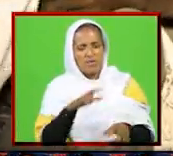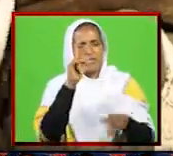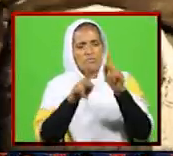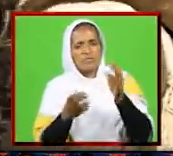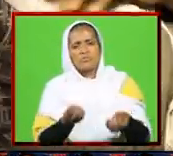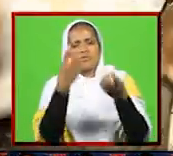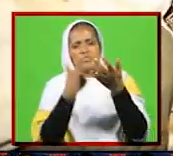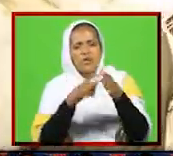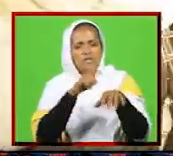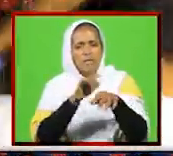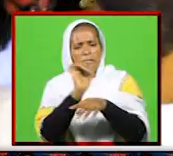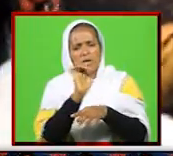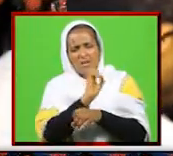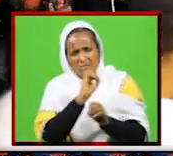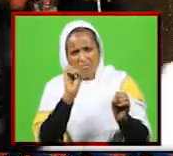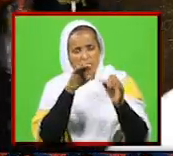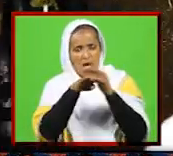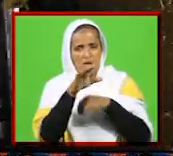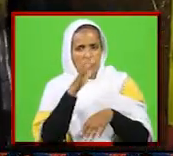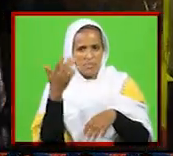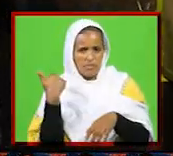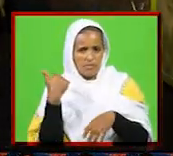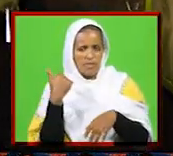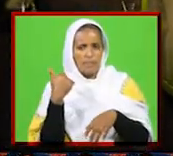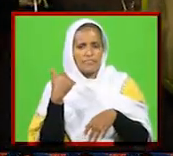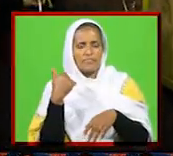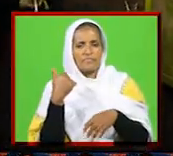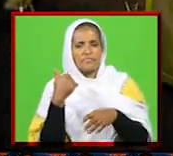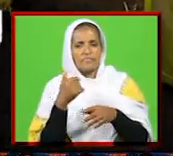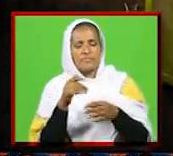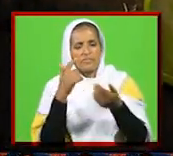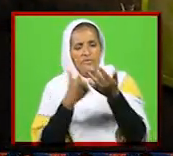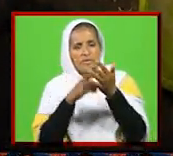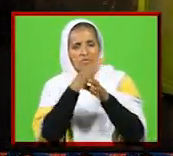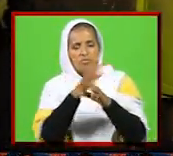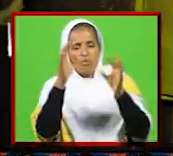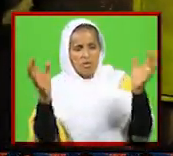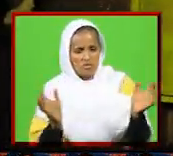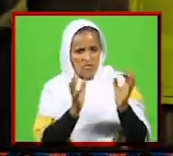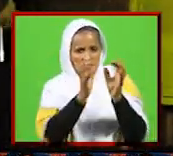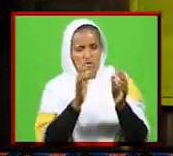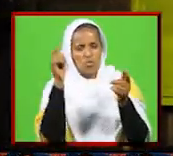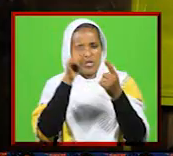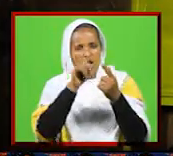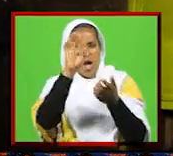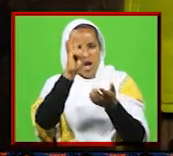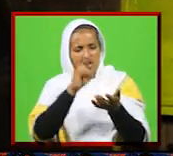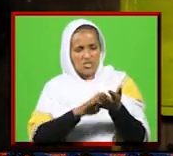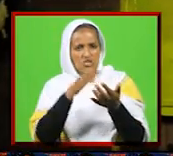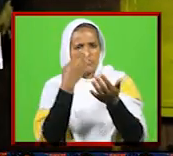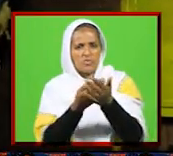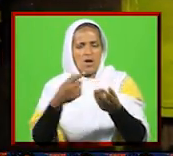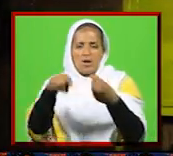አሰርቼ ያችን ሳጥን አመጣው። ያው በህዝብ ብዛት ያን ጊዜ መኪና ጠቅላላ አይገባም ነበረ። እስከ ቆዝባ